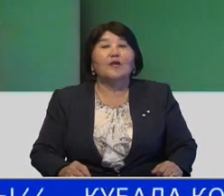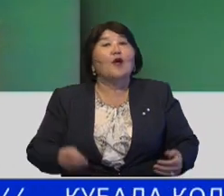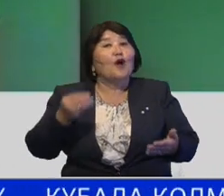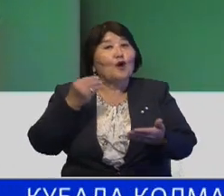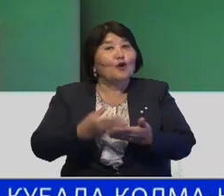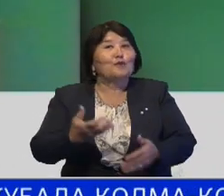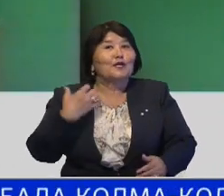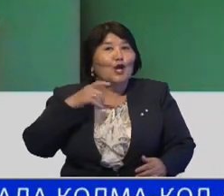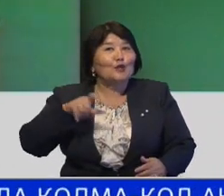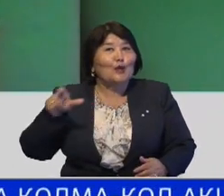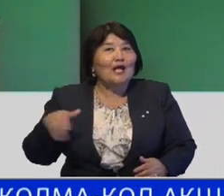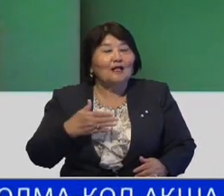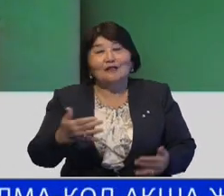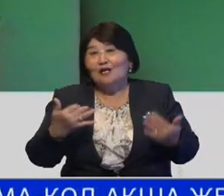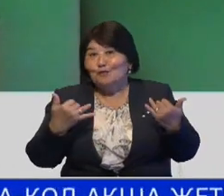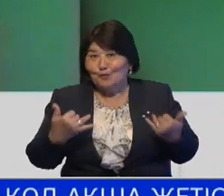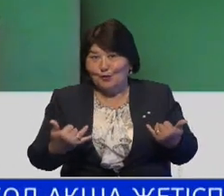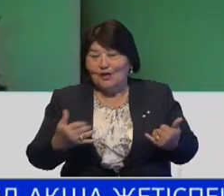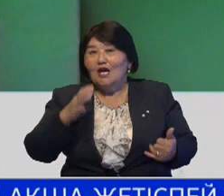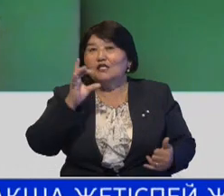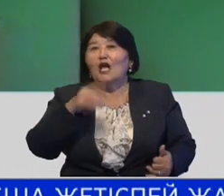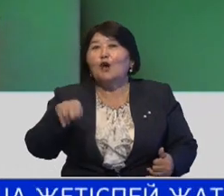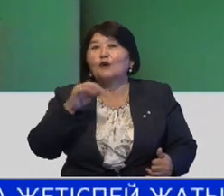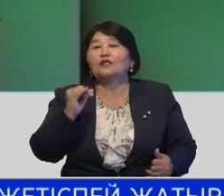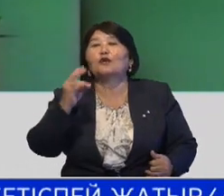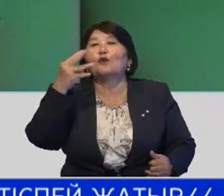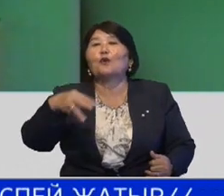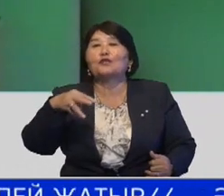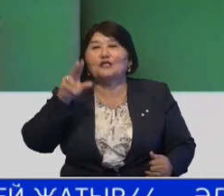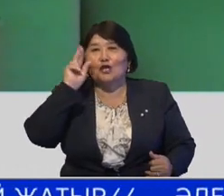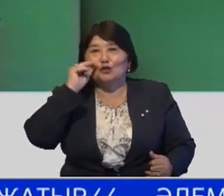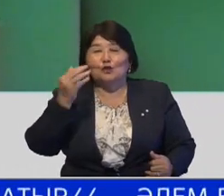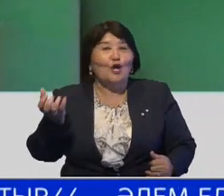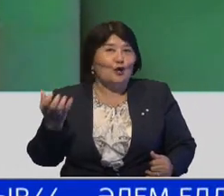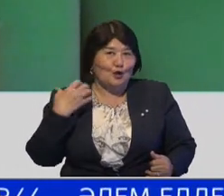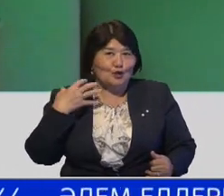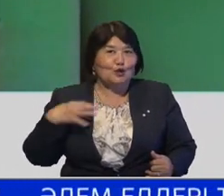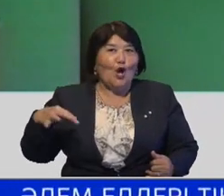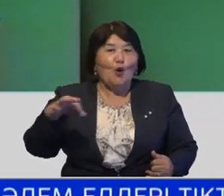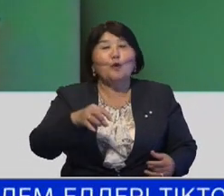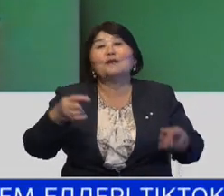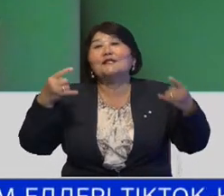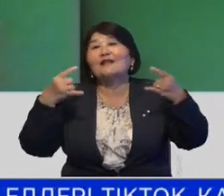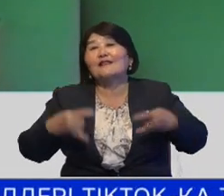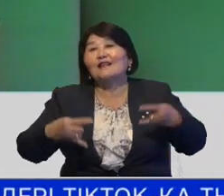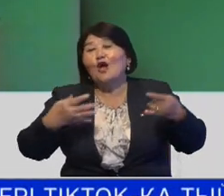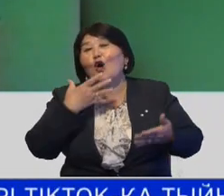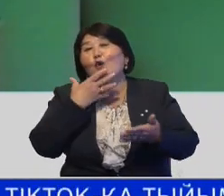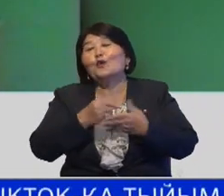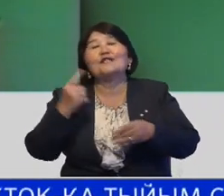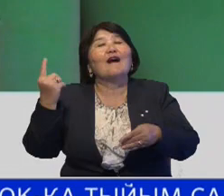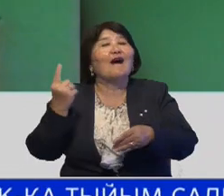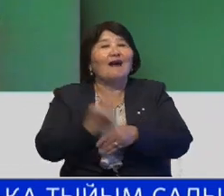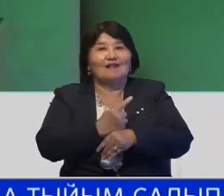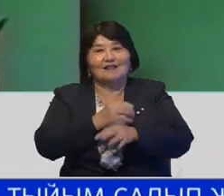Құрметті қызылордалықтар, бүгін сәуірдің 30-шы жұлдызында Қызылорда облыстық теледидары өзінің